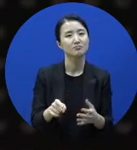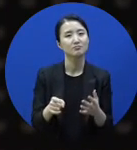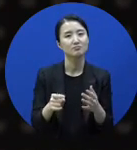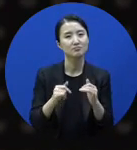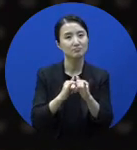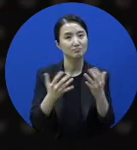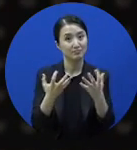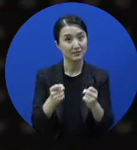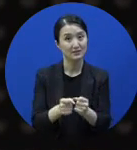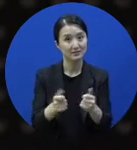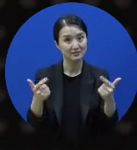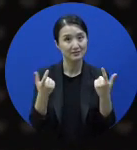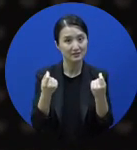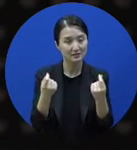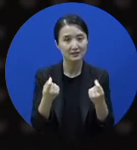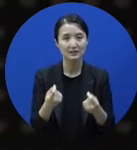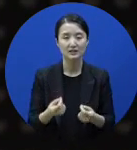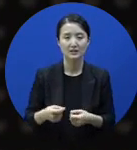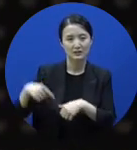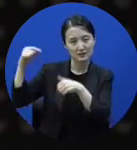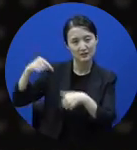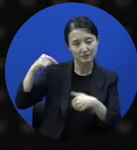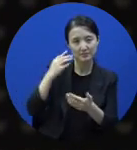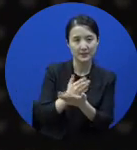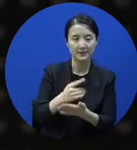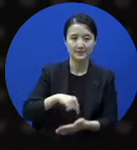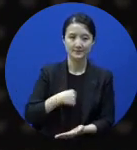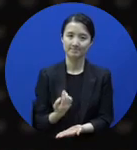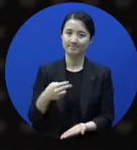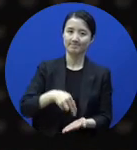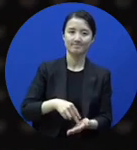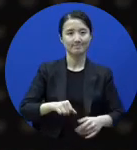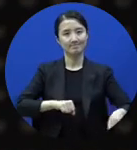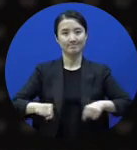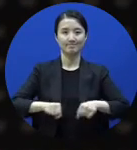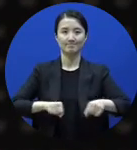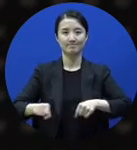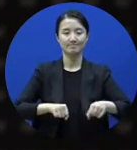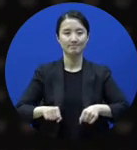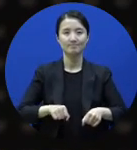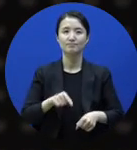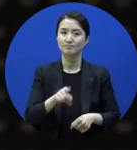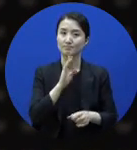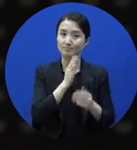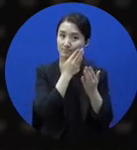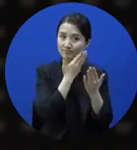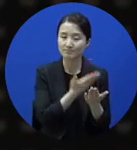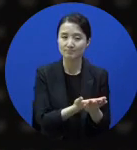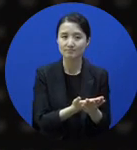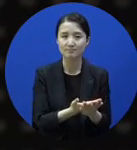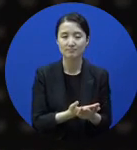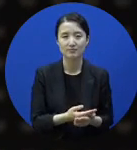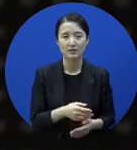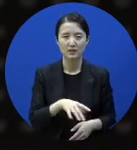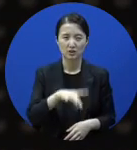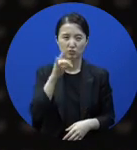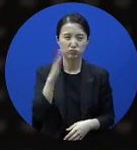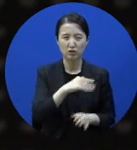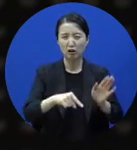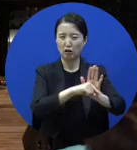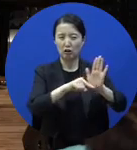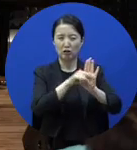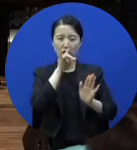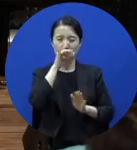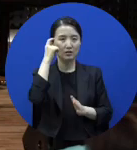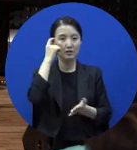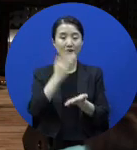하는데 사실 어려운 부분이긴 하지만 조금씩 한 단계 하다 보면 할 수 있어 라는 자신감 다시 갖게 되지 않을까고요.